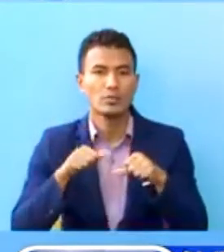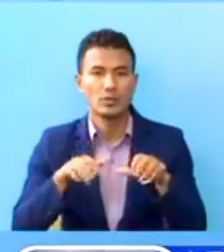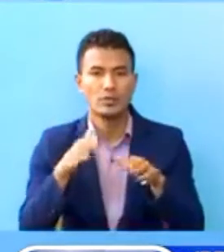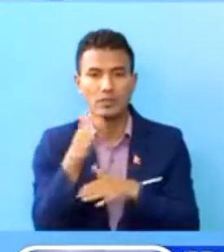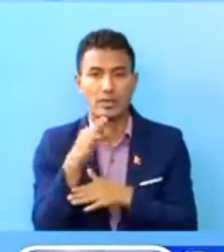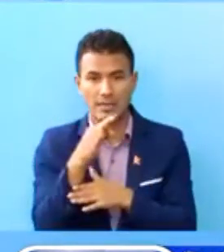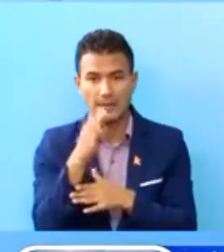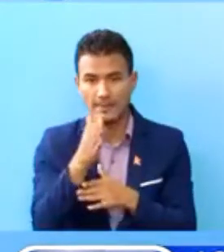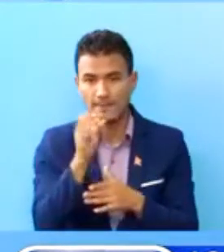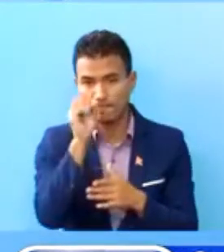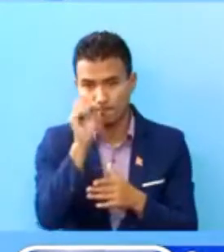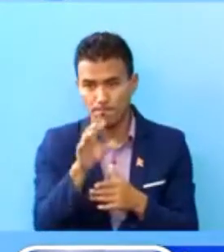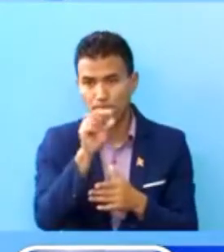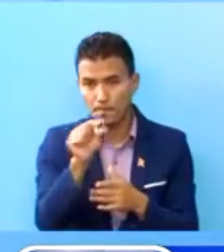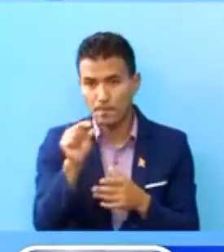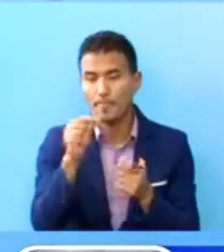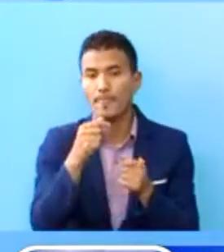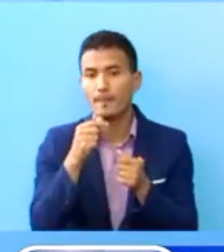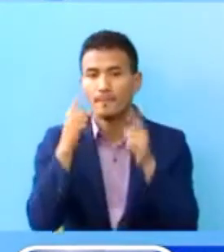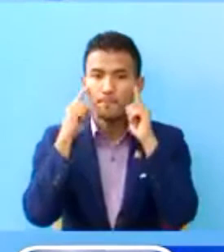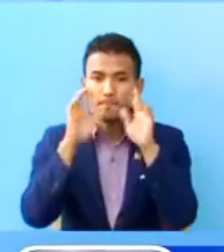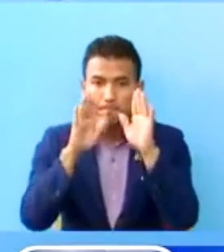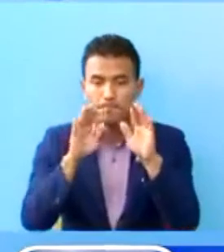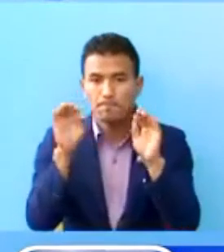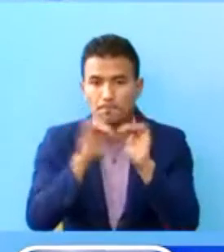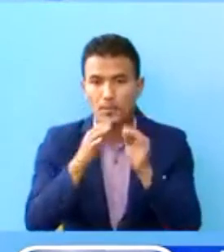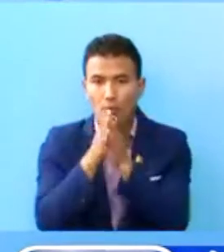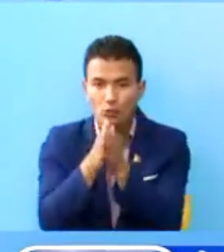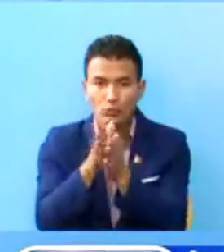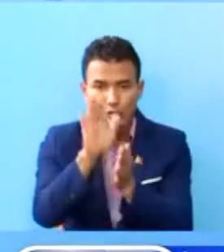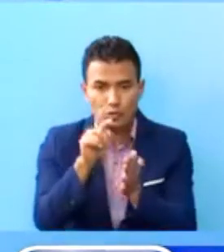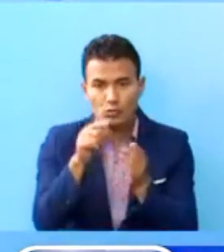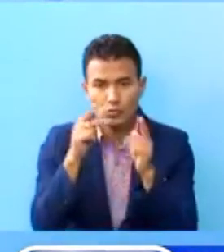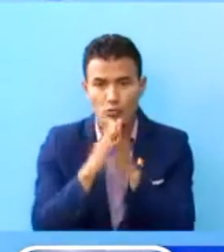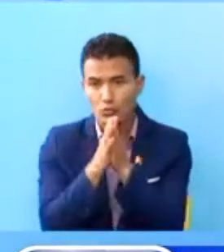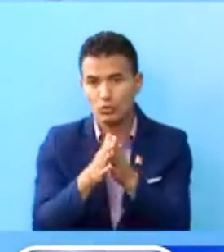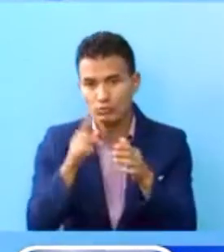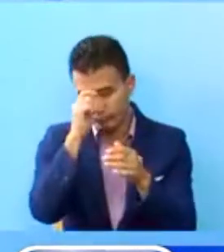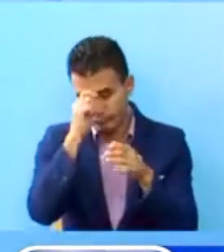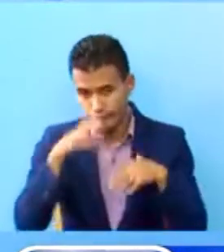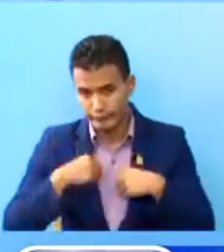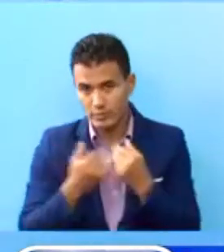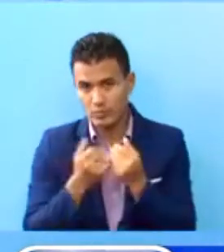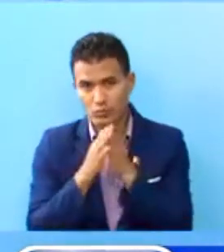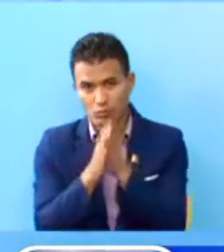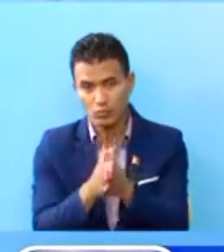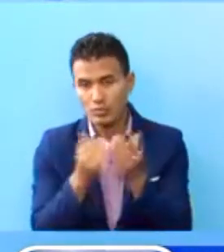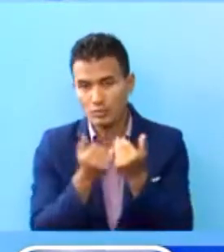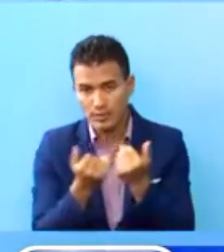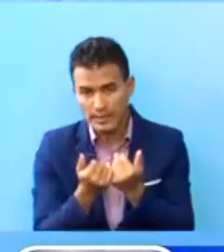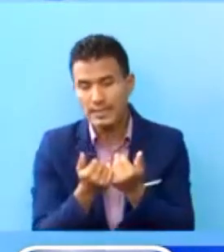दिएको जुन चाहिँ सतर्कता सम्बन्धी अनुरोध छ त्यो अनुरोधलाई पालन गरिदिनु हुन म विशेष अनुरोध गर्दछु